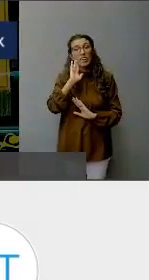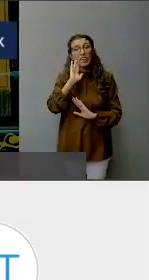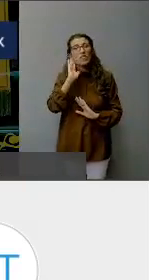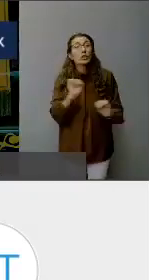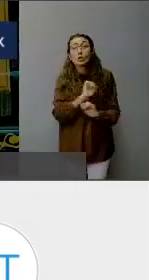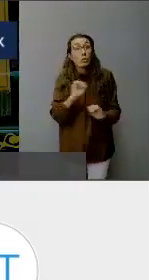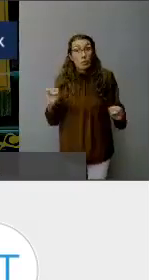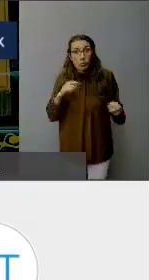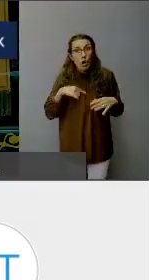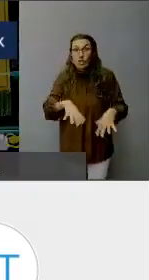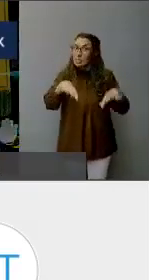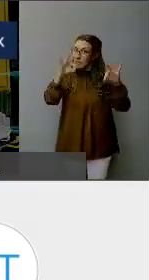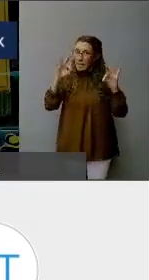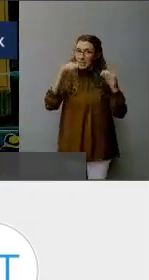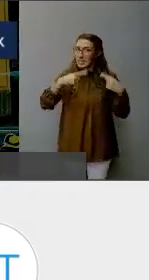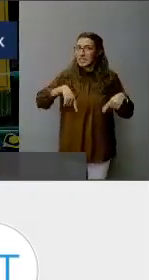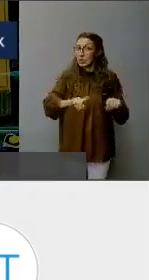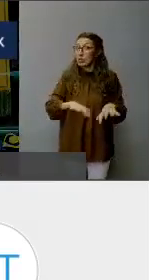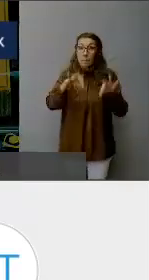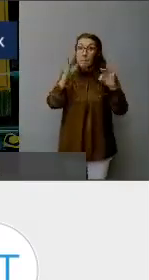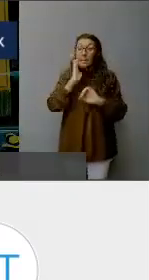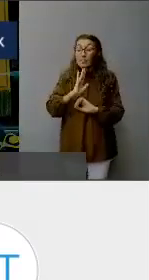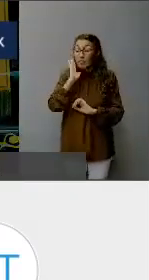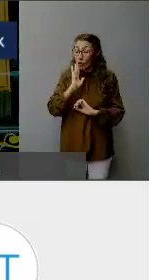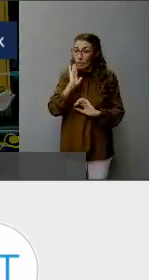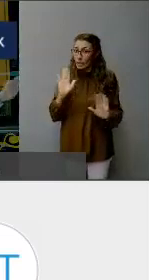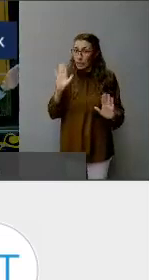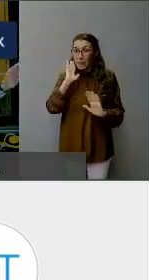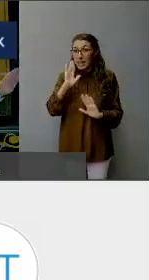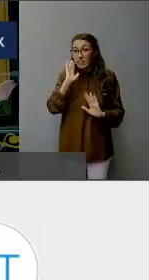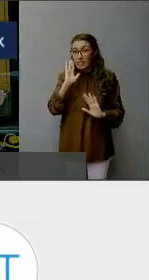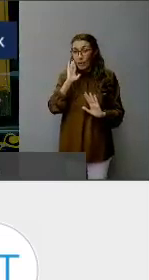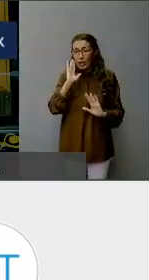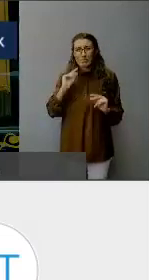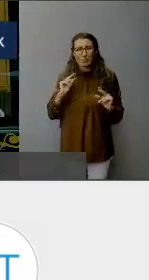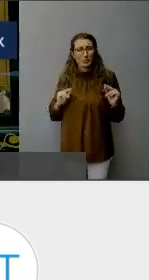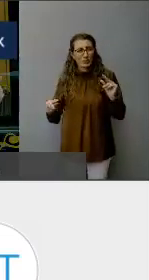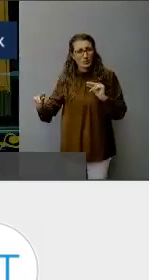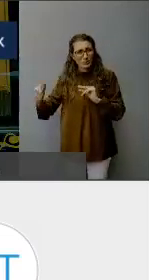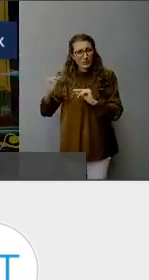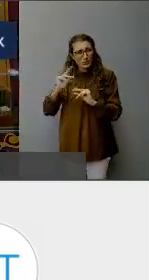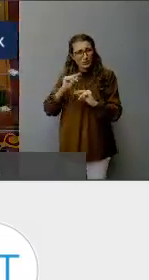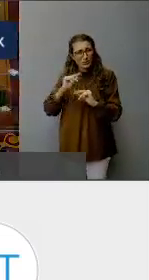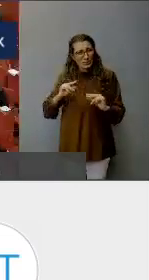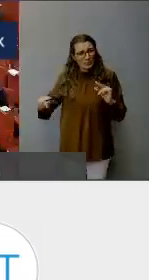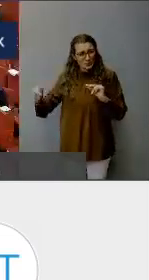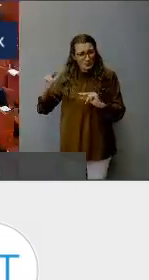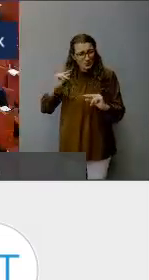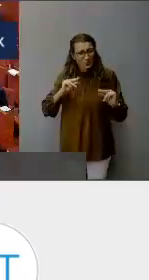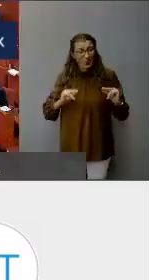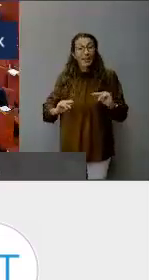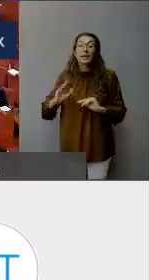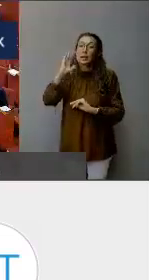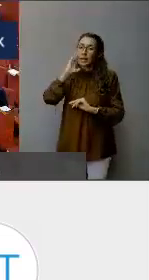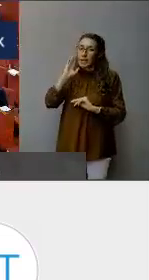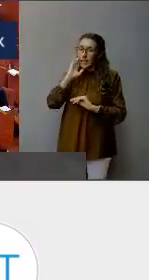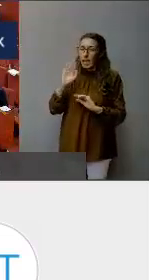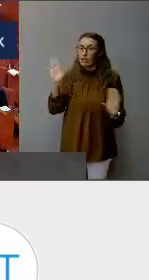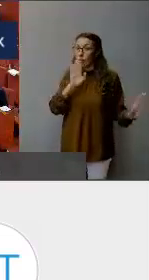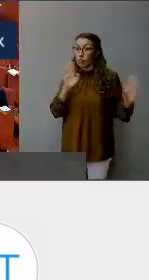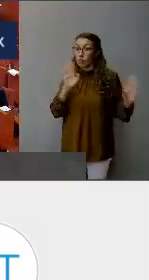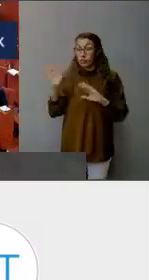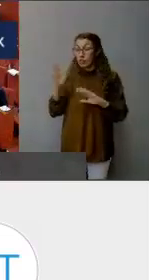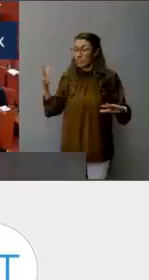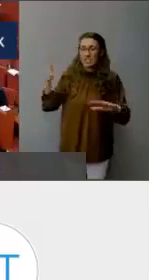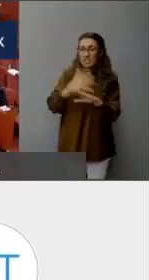costringerebbe a sospendere la seduta per favore chiedo cortesemente ai visi di intervenire ai cursori